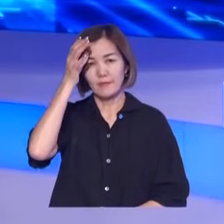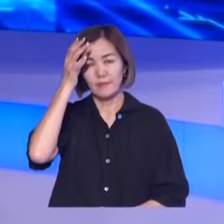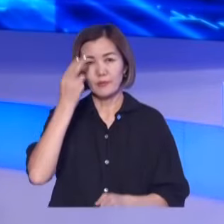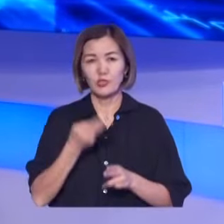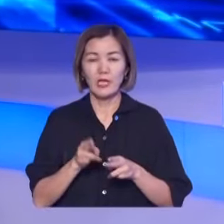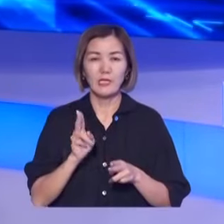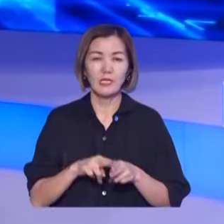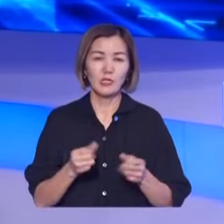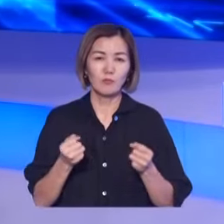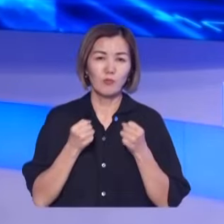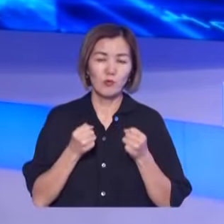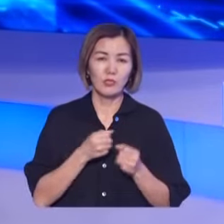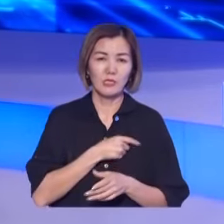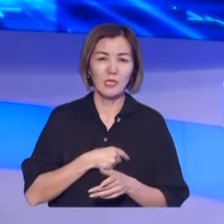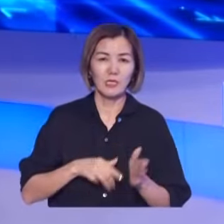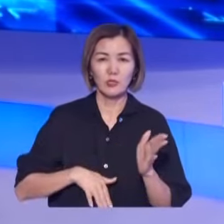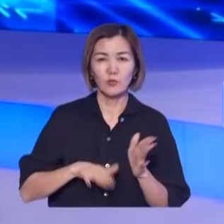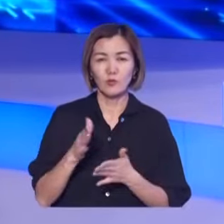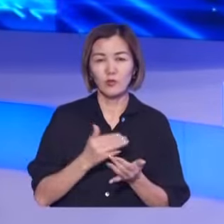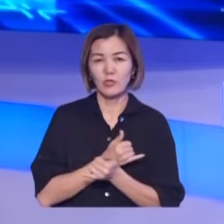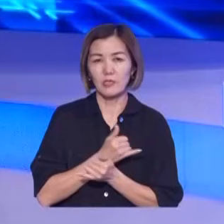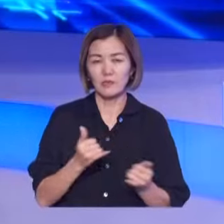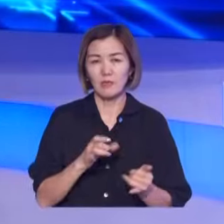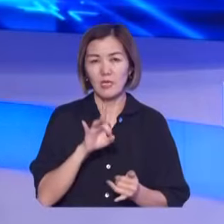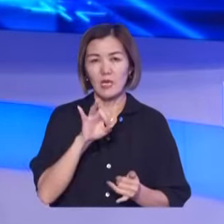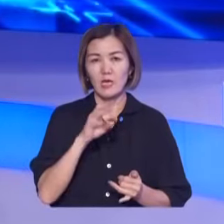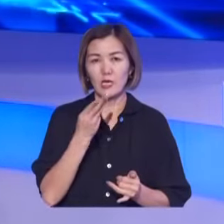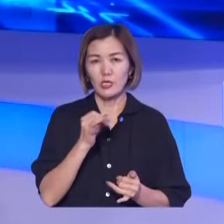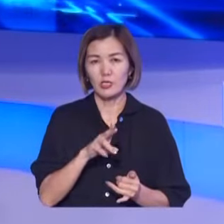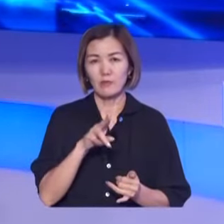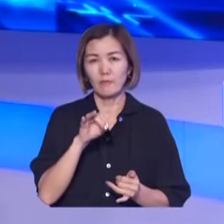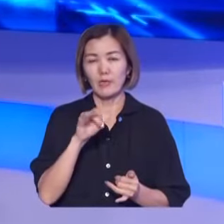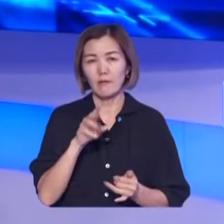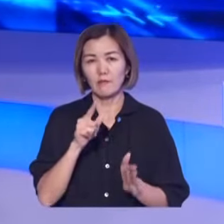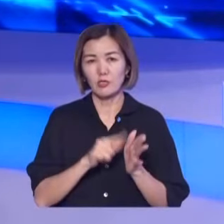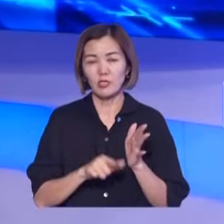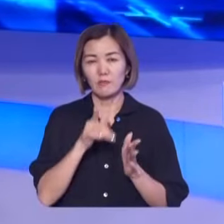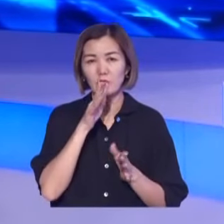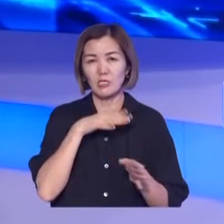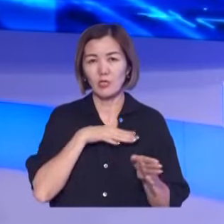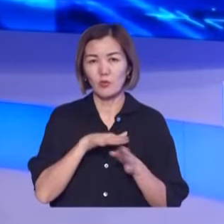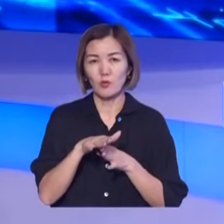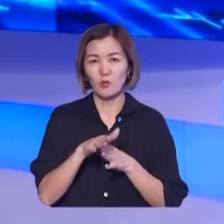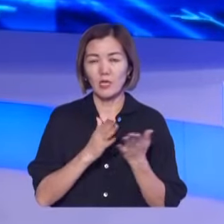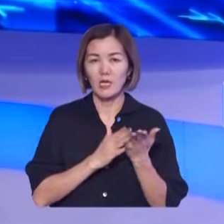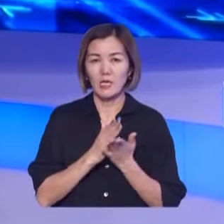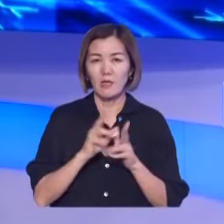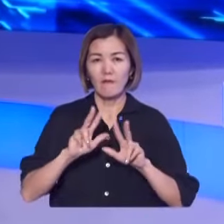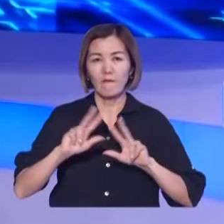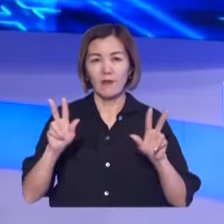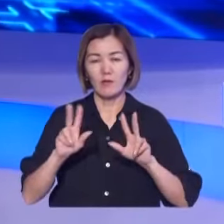төреші, білім және спорт саласының құрметті қызметкері Рашид Пармановтың 70 жасқа толуына орай ардагерлер арасында